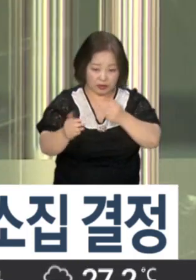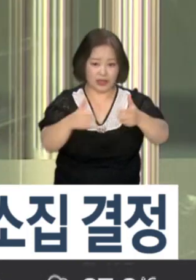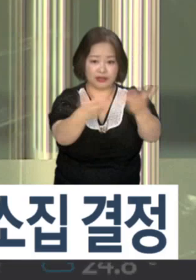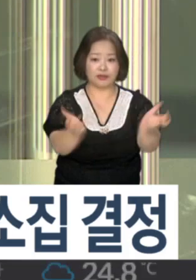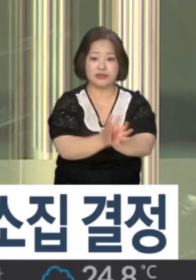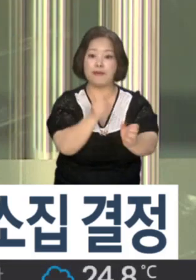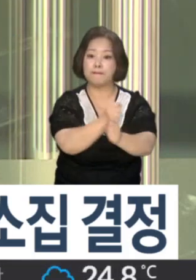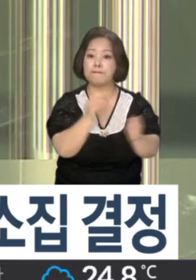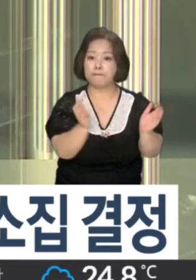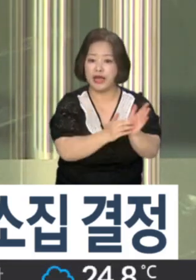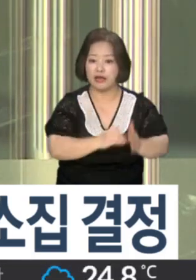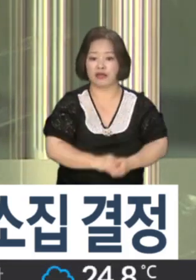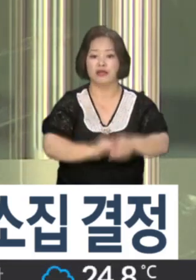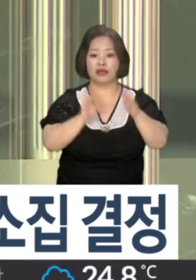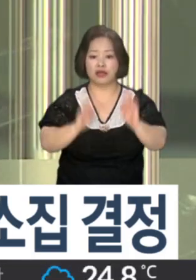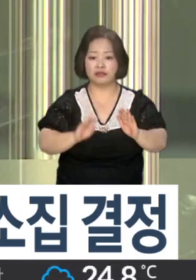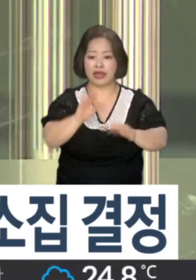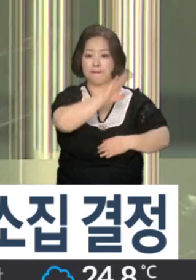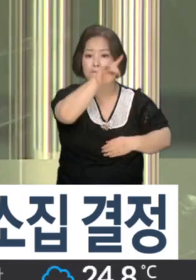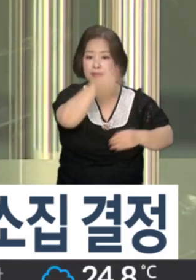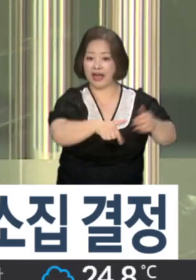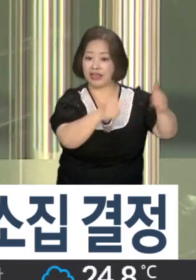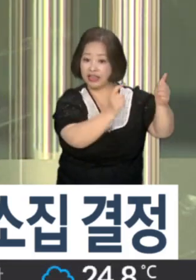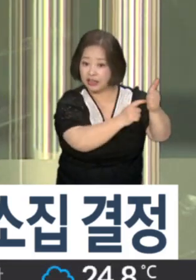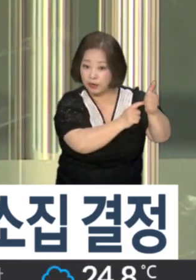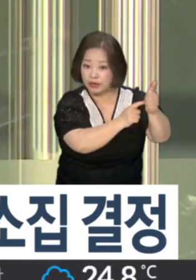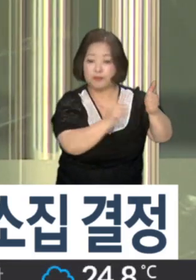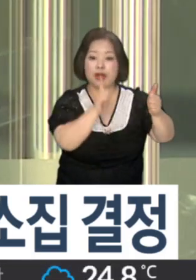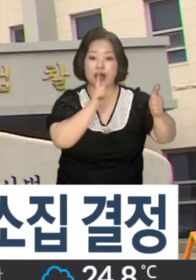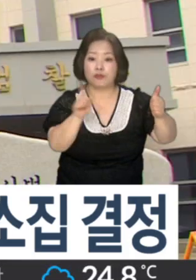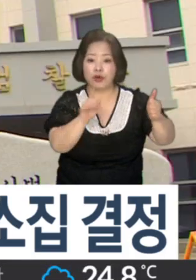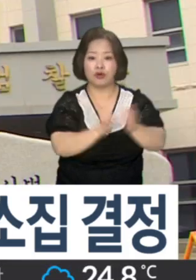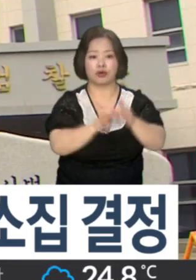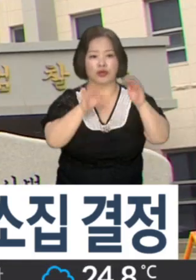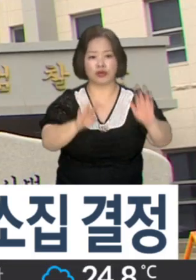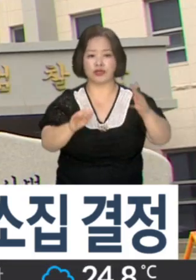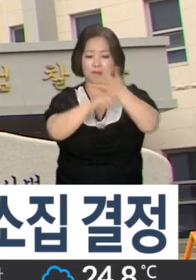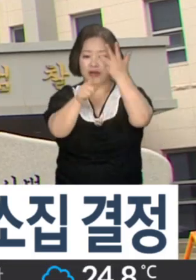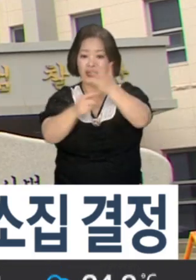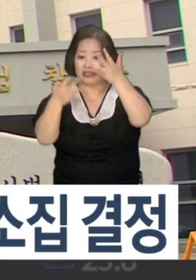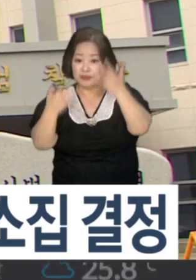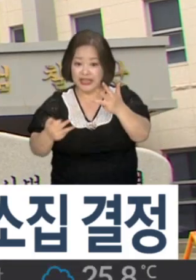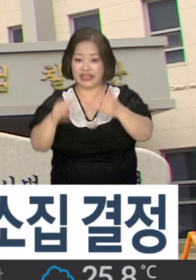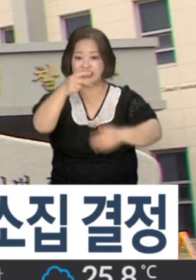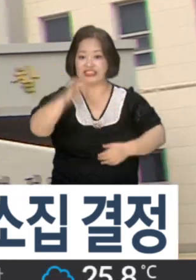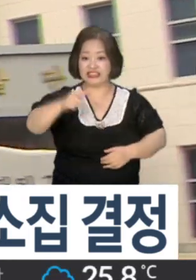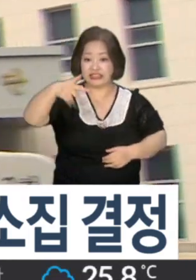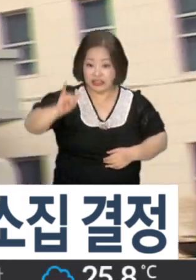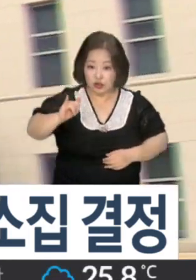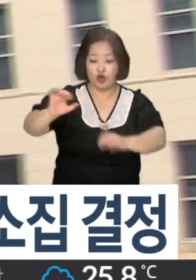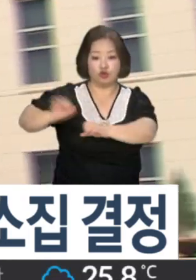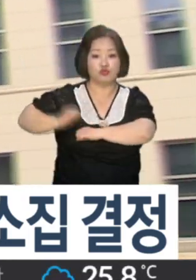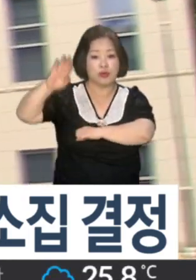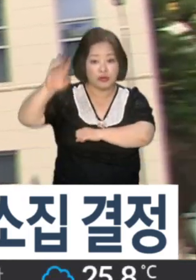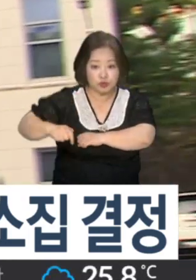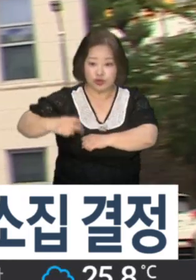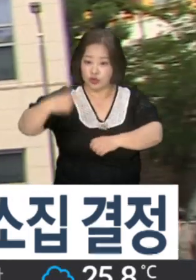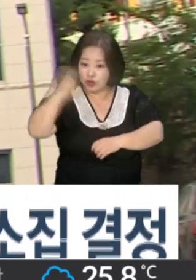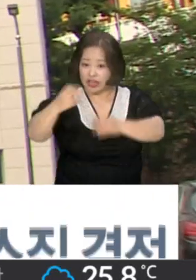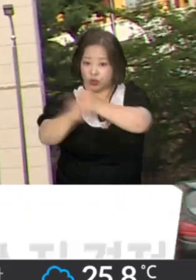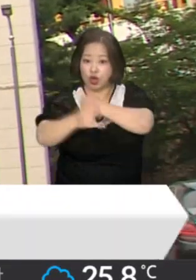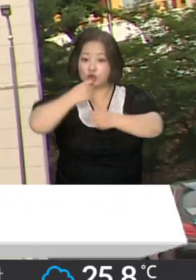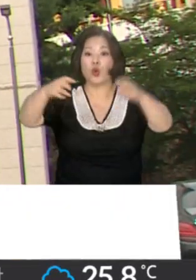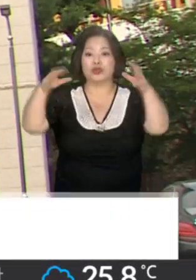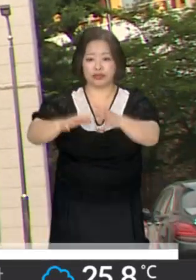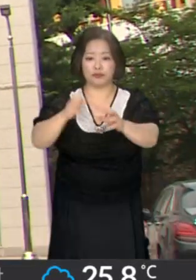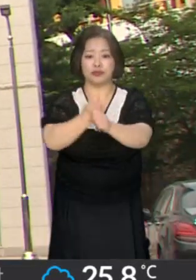개구입니다 앞서 박대령 측 김경호 변호사는 지난 14일 등기우편으로 국방부의 수사심의위원회